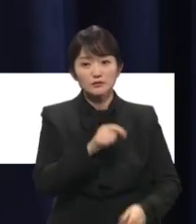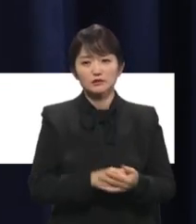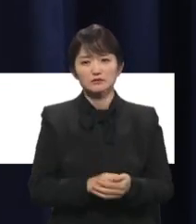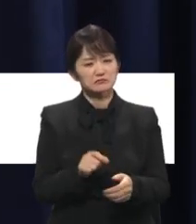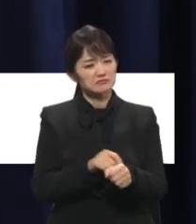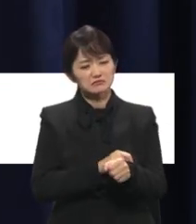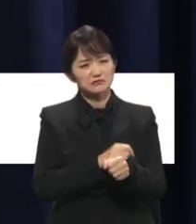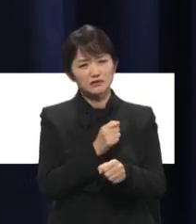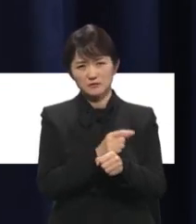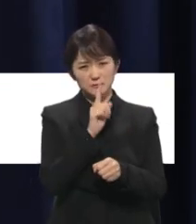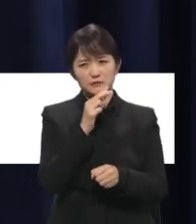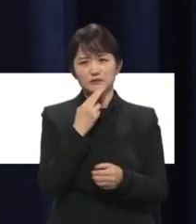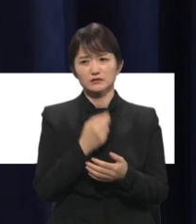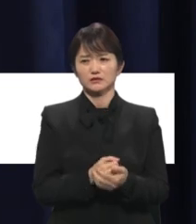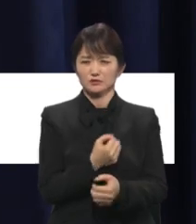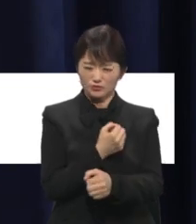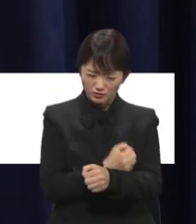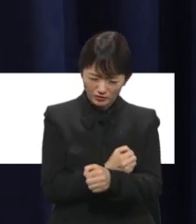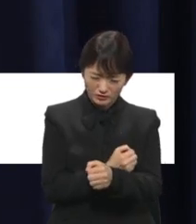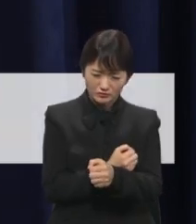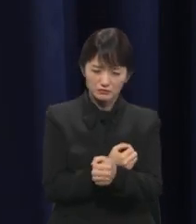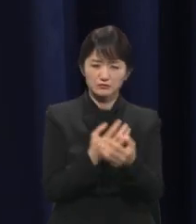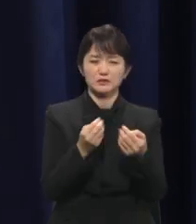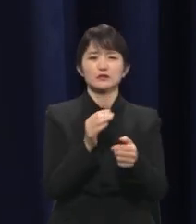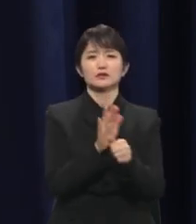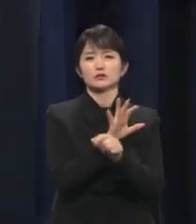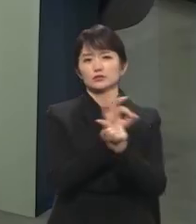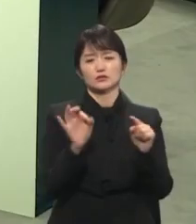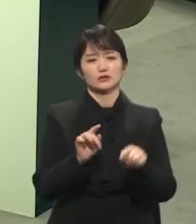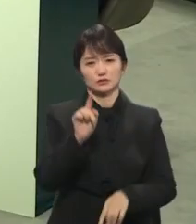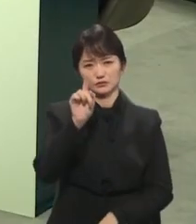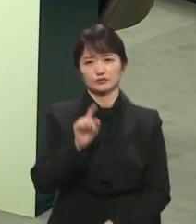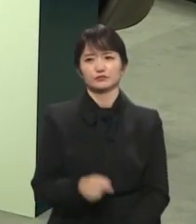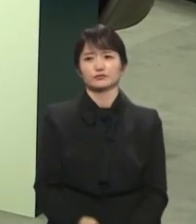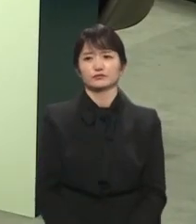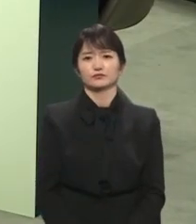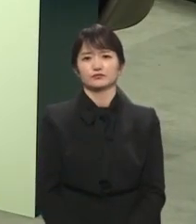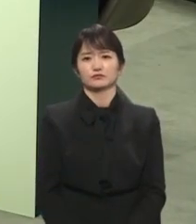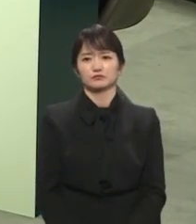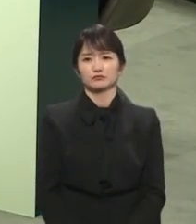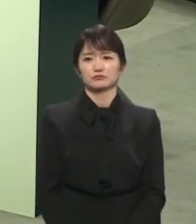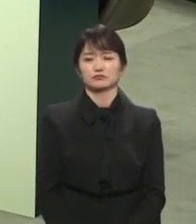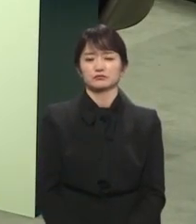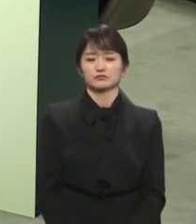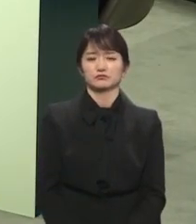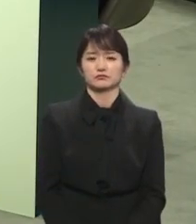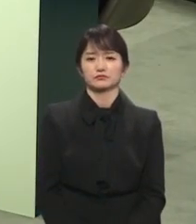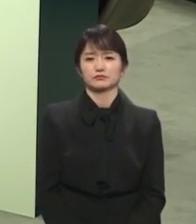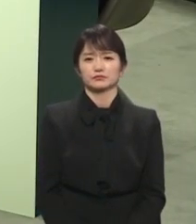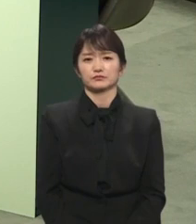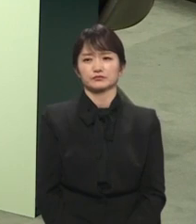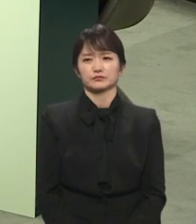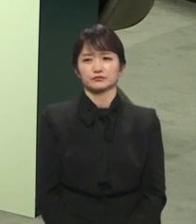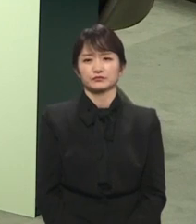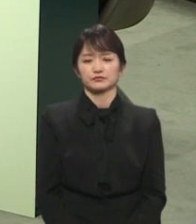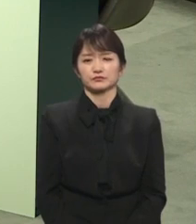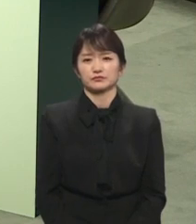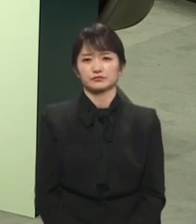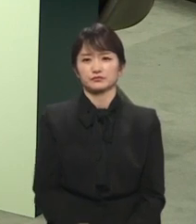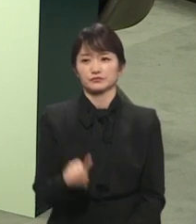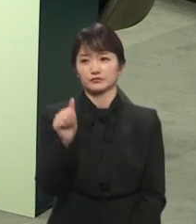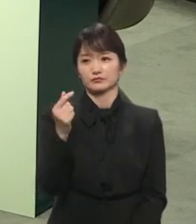예 고생이 참 많다 지질이나 올려라 예음 할 말이 없다 고생이 많다 자 그리고